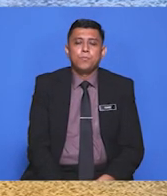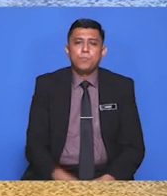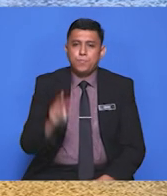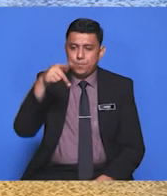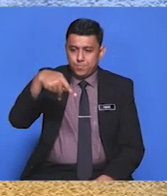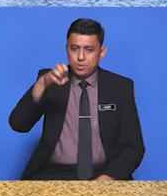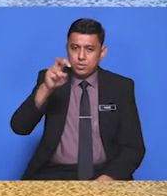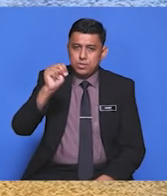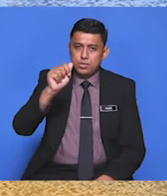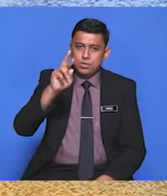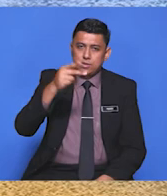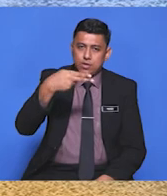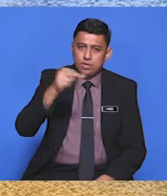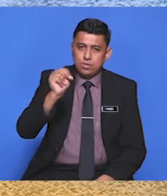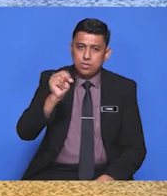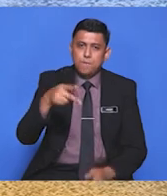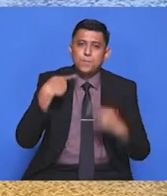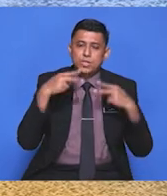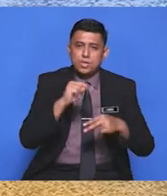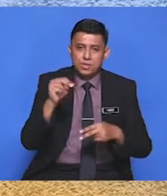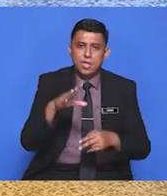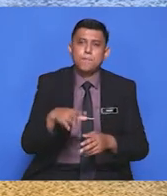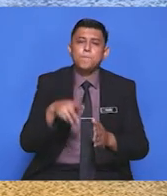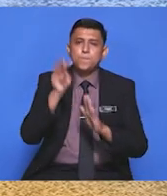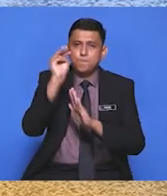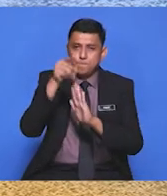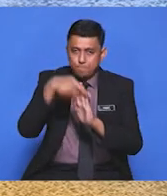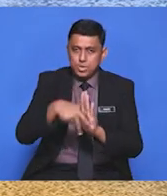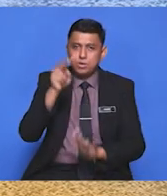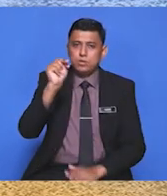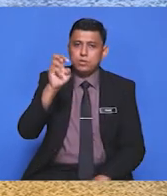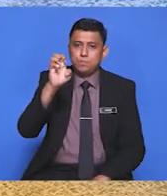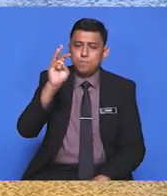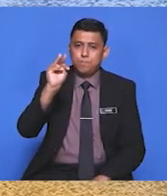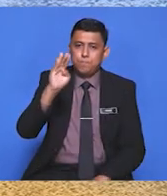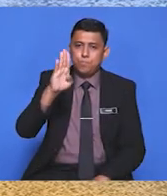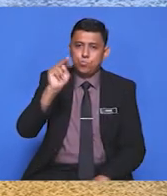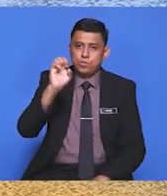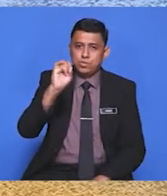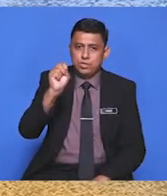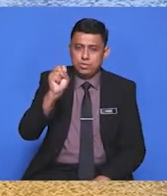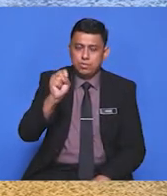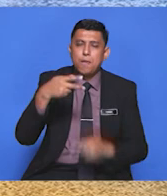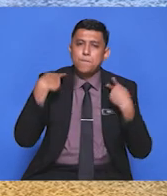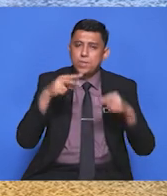pasaran dan penembusan pasaran. Apa dia penarahan pasaran dan penembusan pasaran ni?